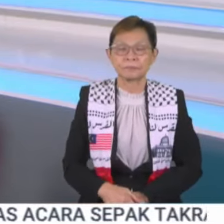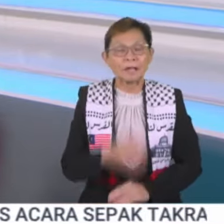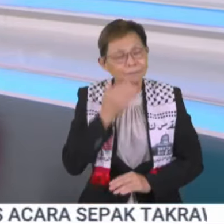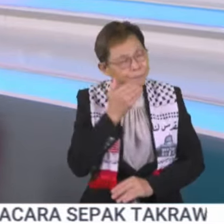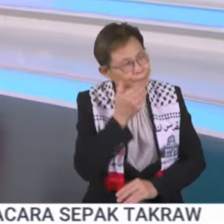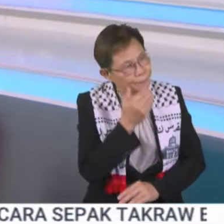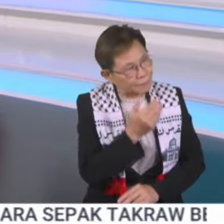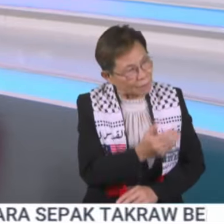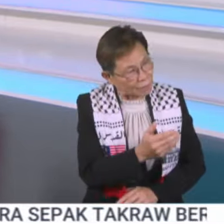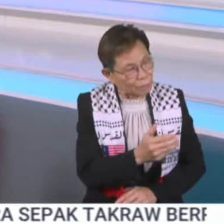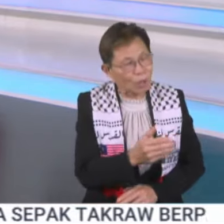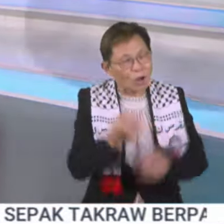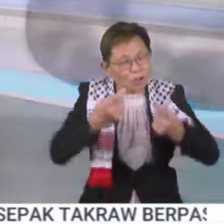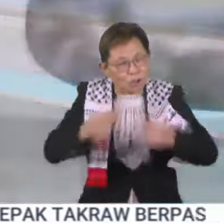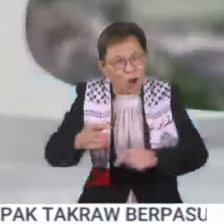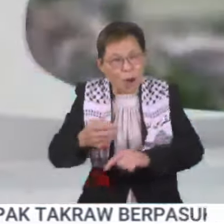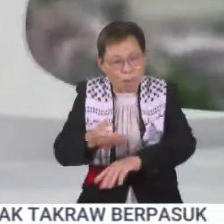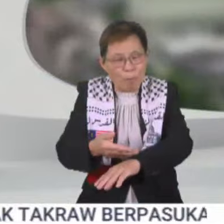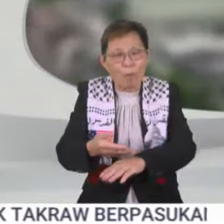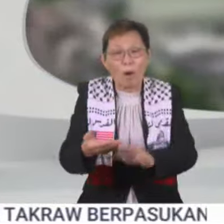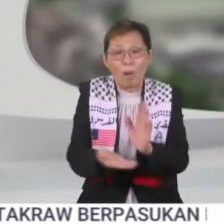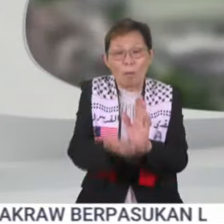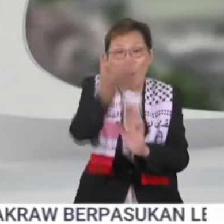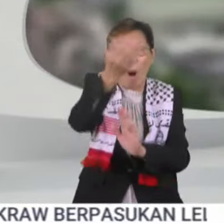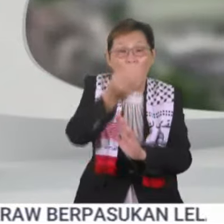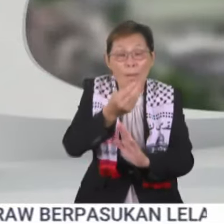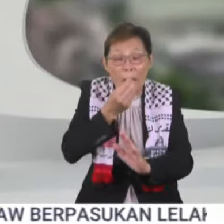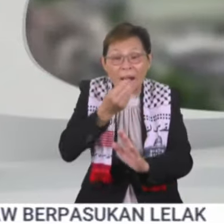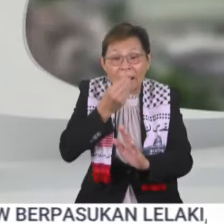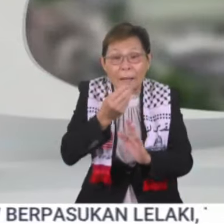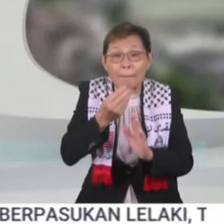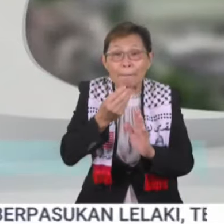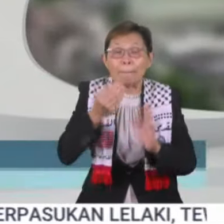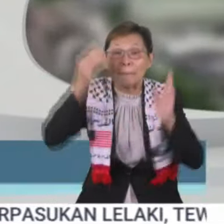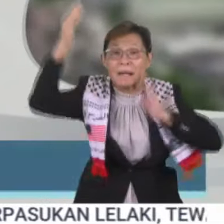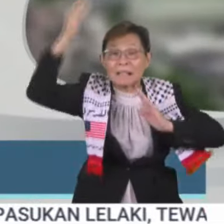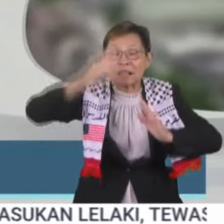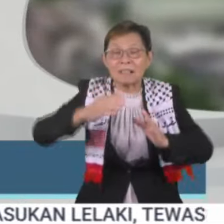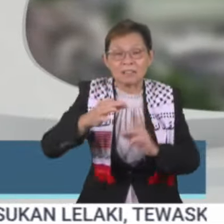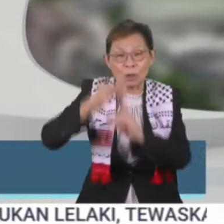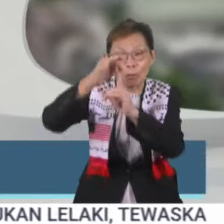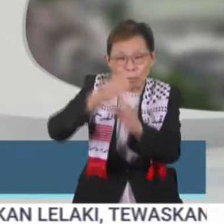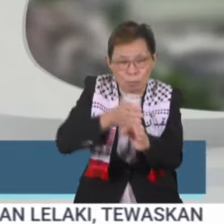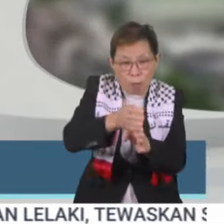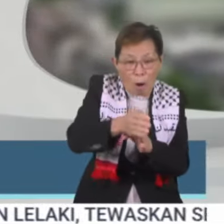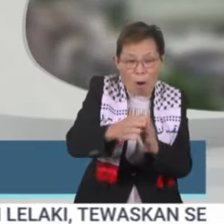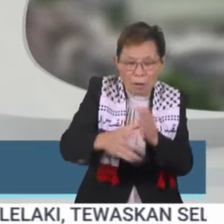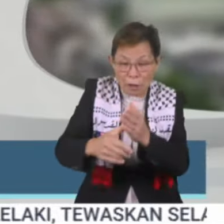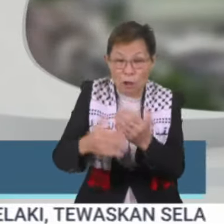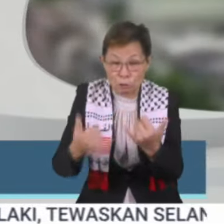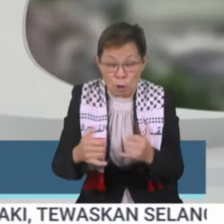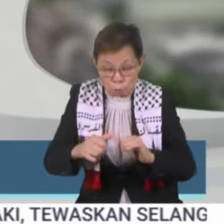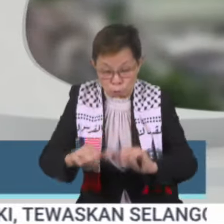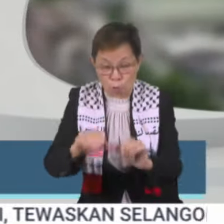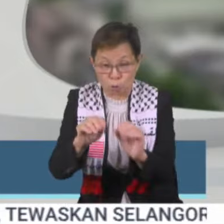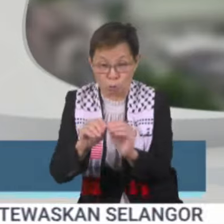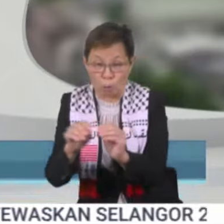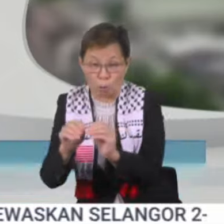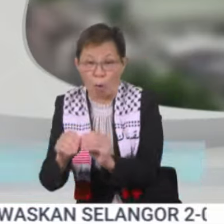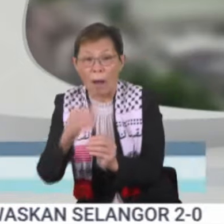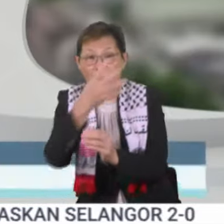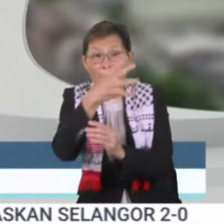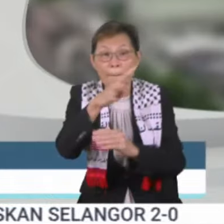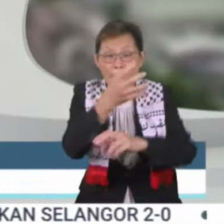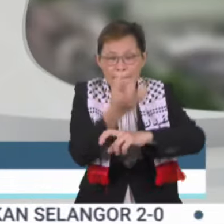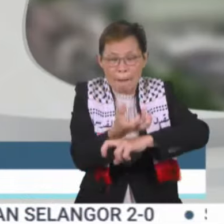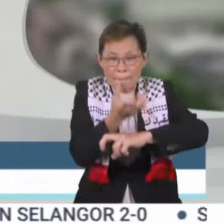Terima kasih. Usaha meningkatkan sumber bekalan makanan negara terutama dalam sektor perikanan terus dipergiat. Terbaharu 14